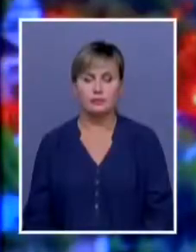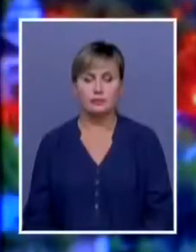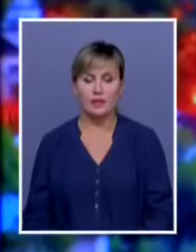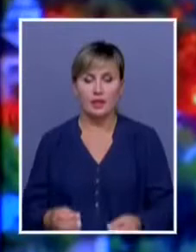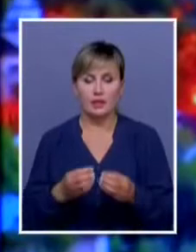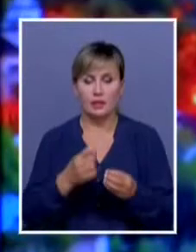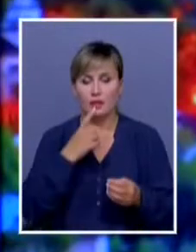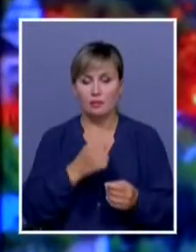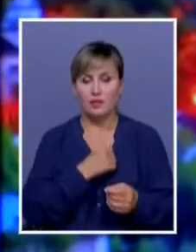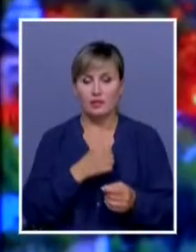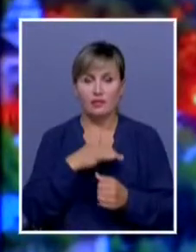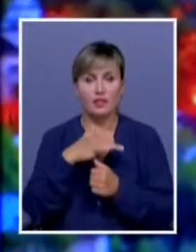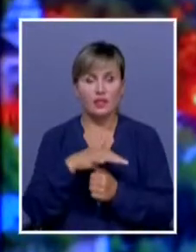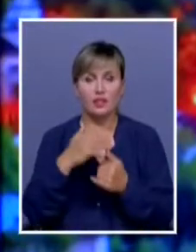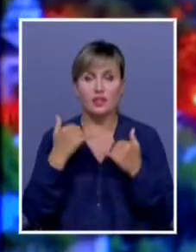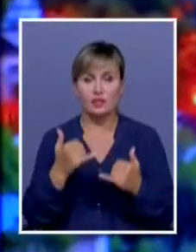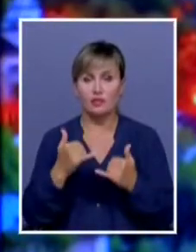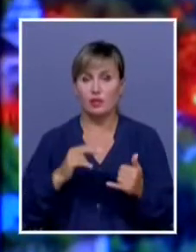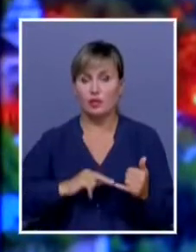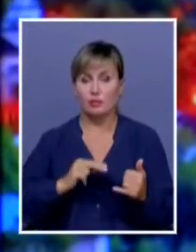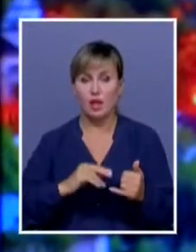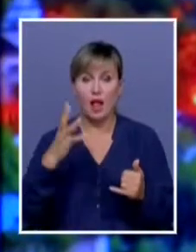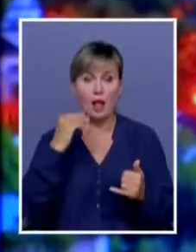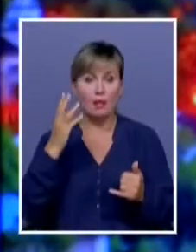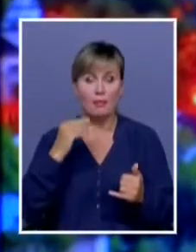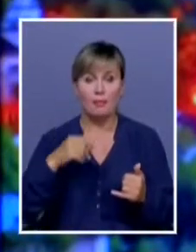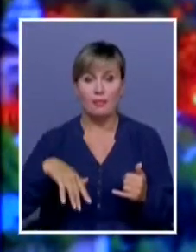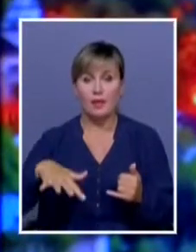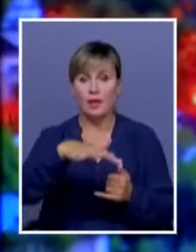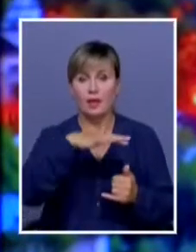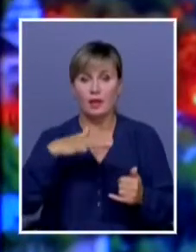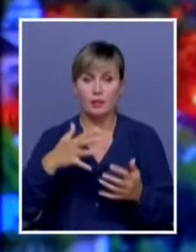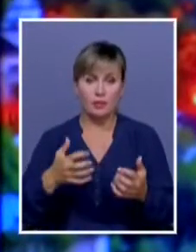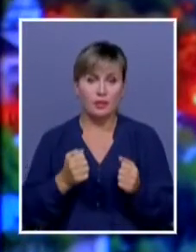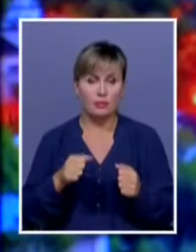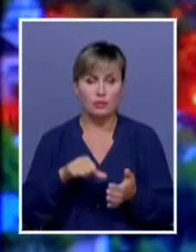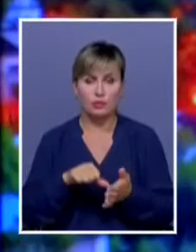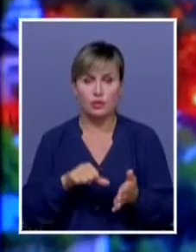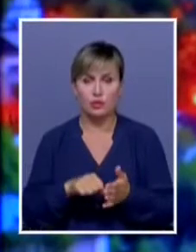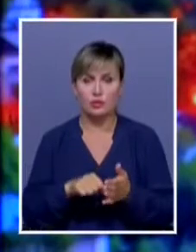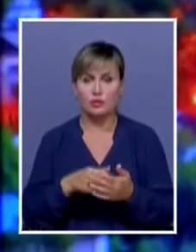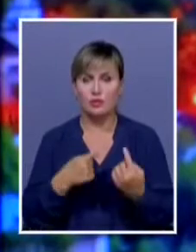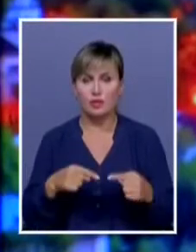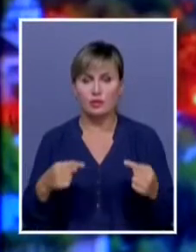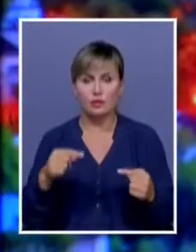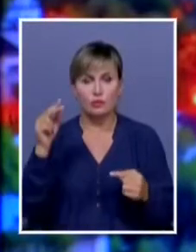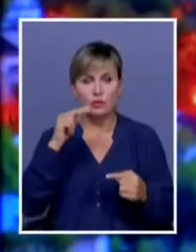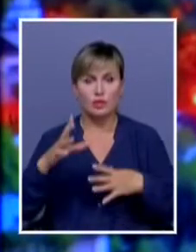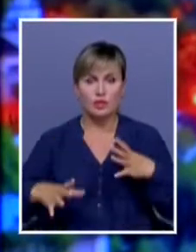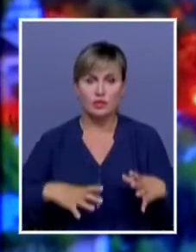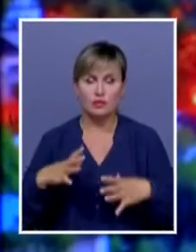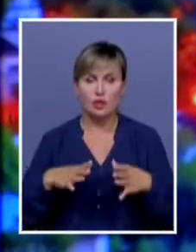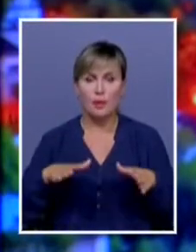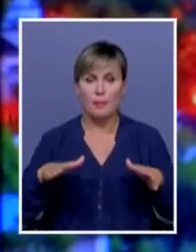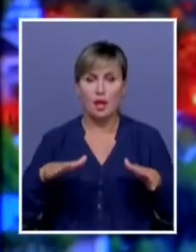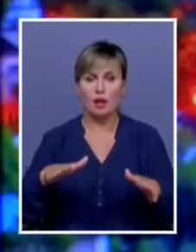Десяток боевых вертолетов сегодня маневрировали над Алматы. Винтокрылые машины принимали участие в очередных учебно-тренировочных